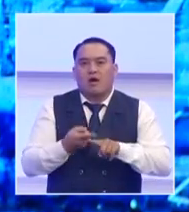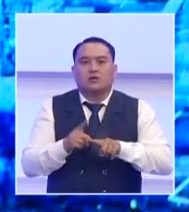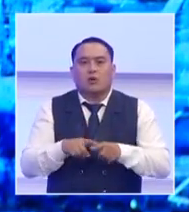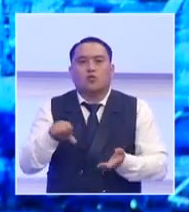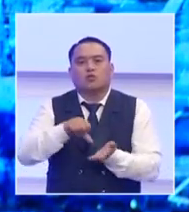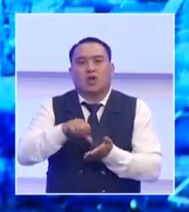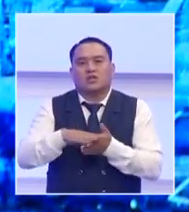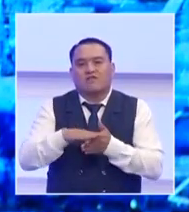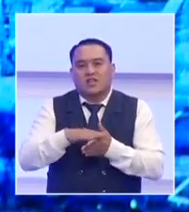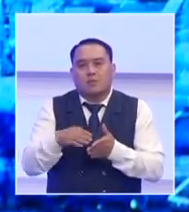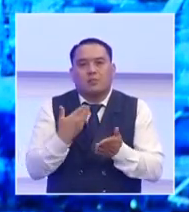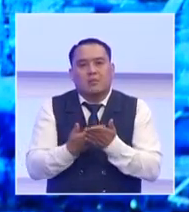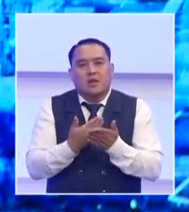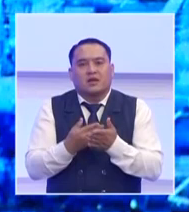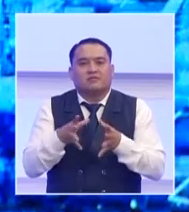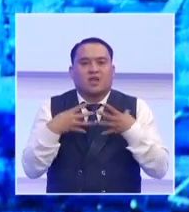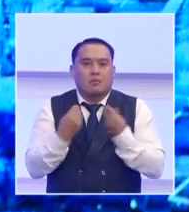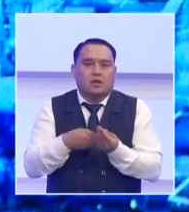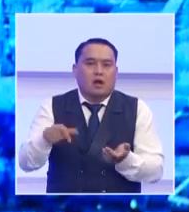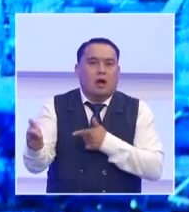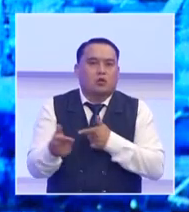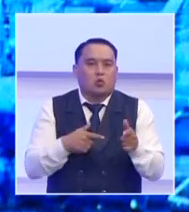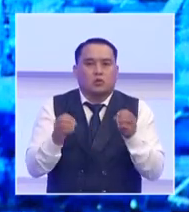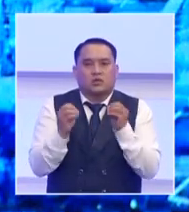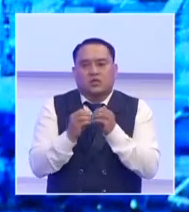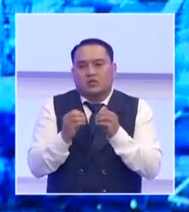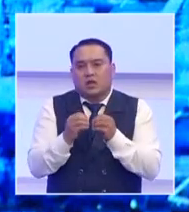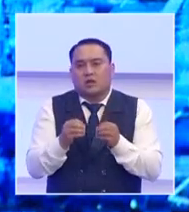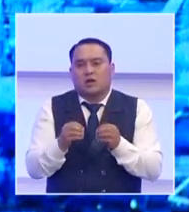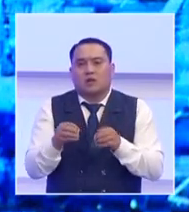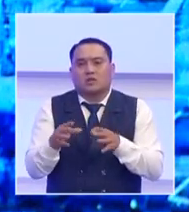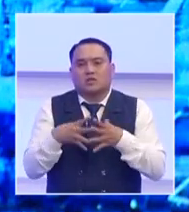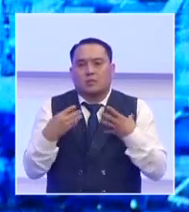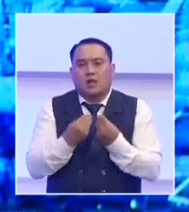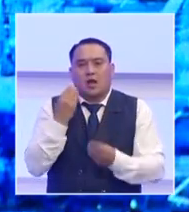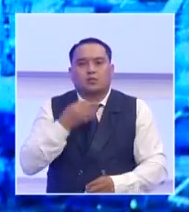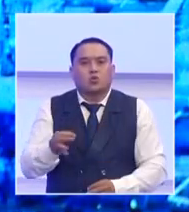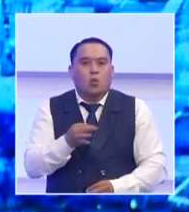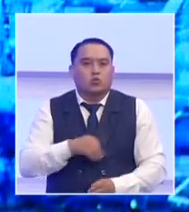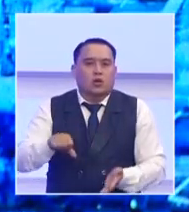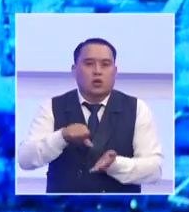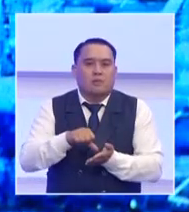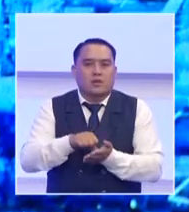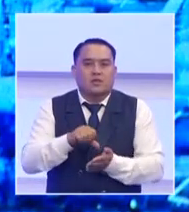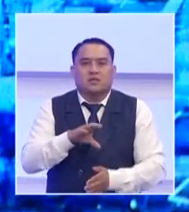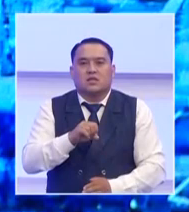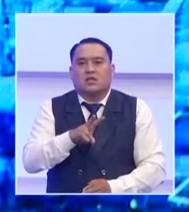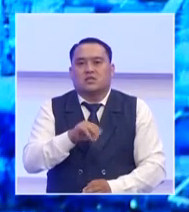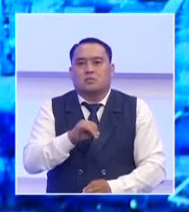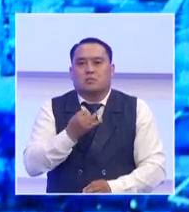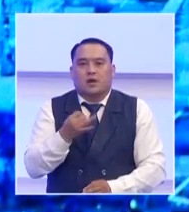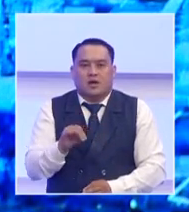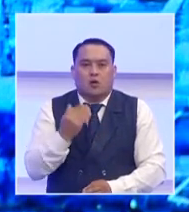побороться за звание образцового семьи в отборочном туре готовы десятки достойнейших пар алматинской области в нем примет участие и семья неси по и